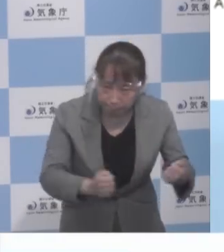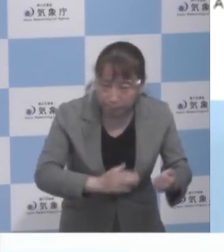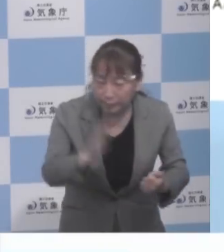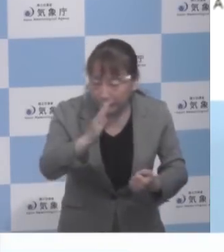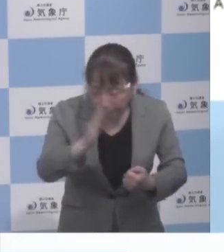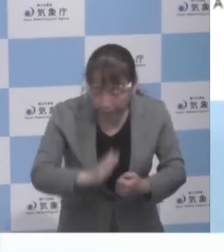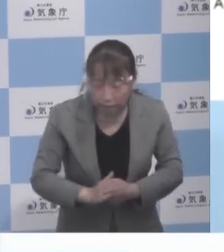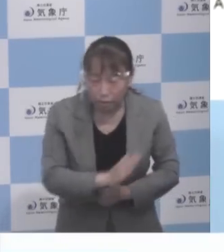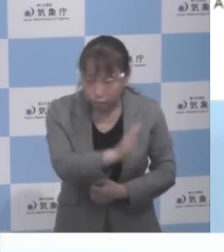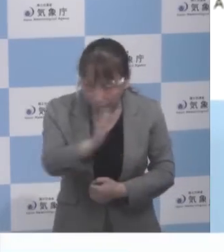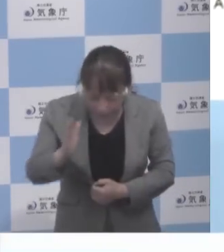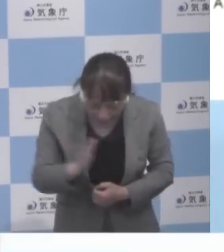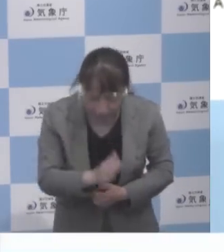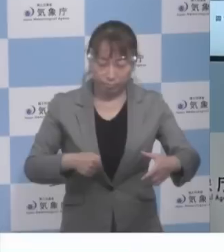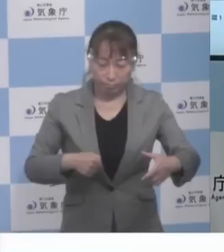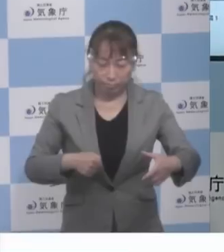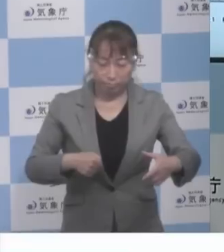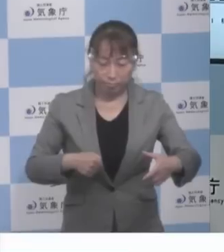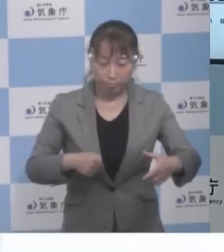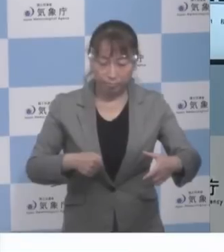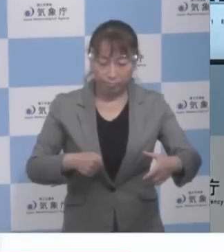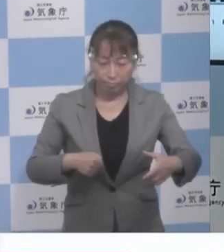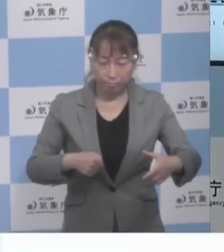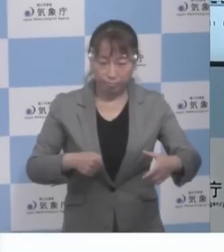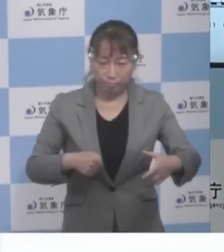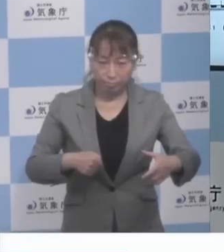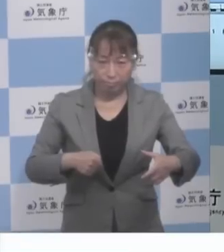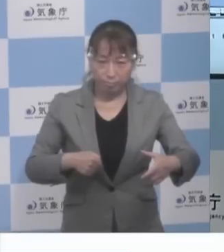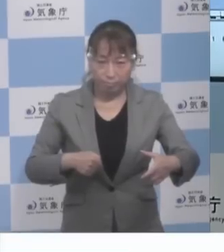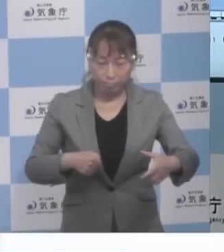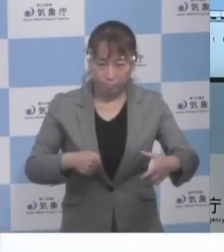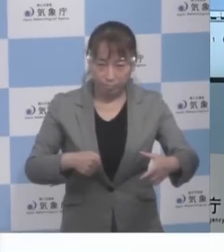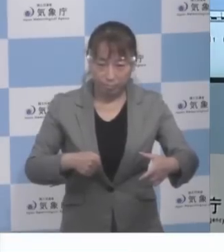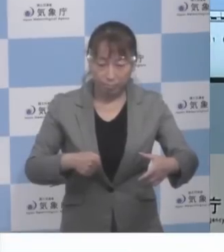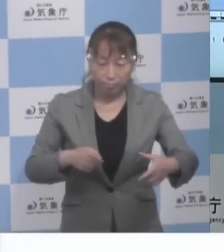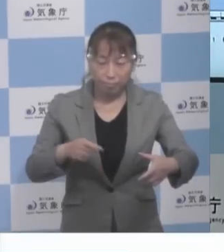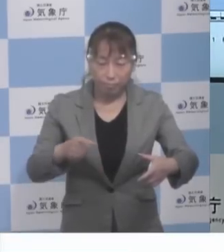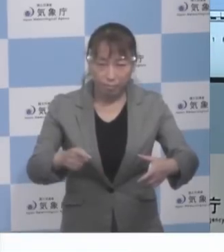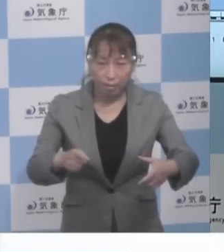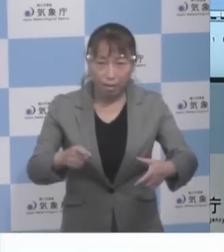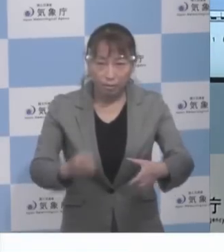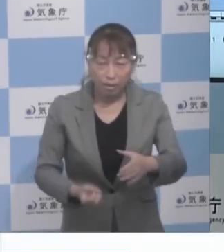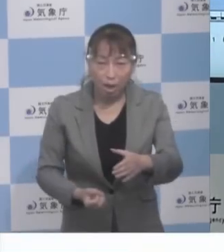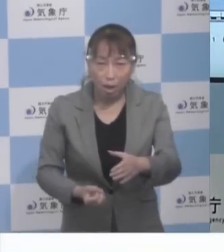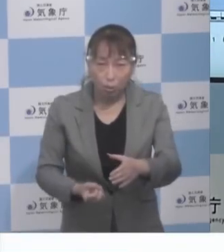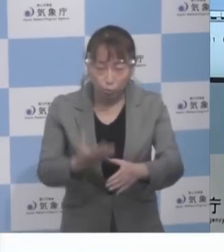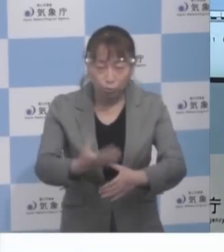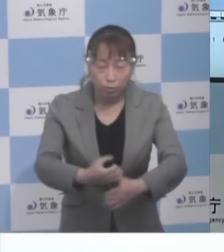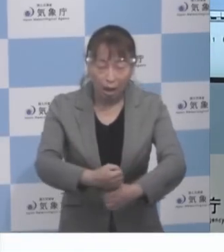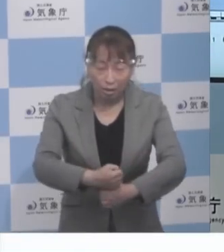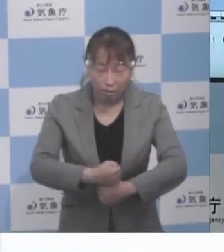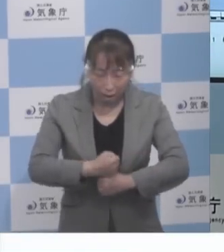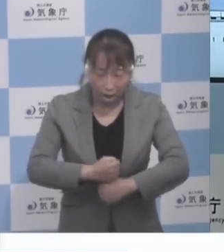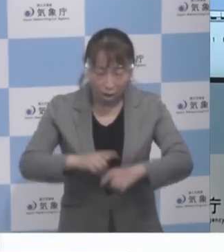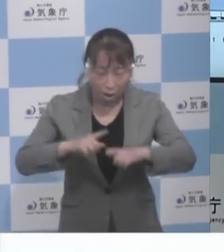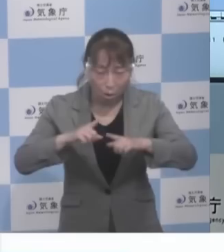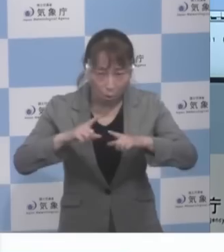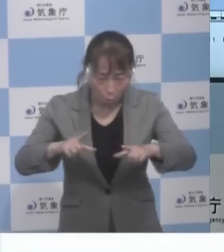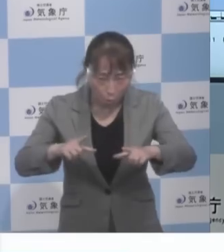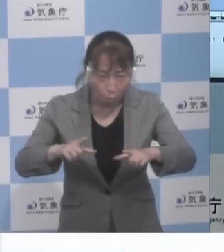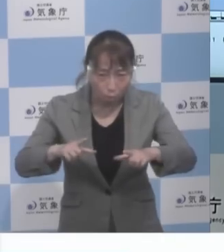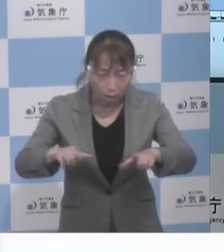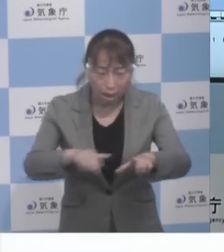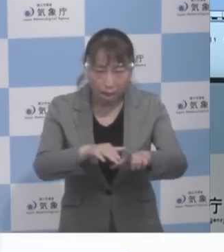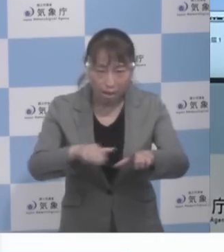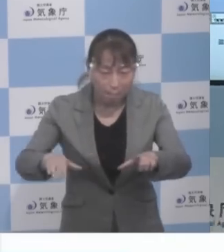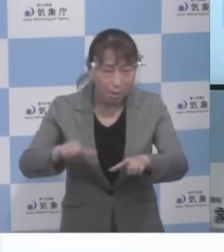図表類の説明に入ります。噴火警報を発表してレベル5の、噴火警戒レベルの発